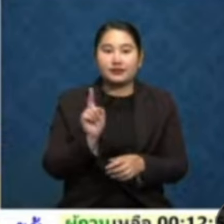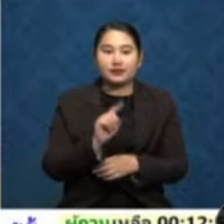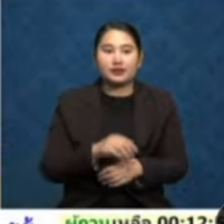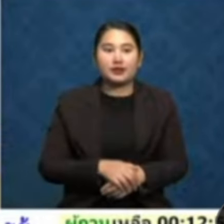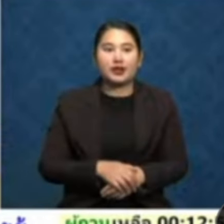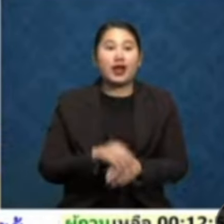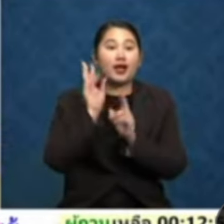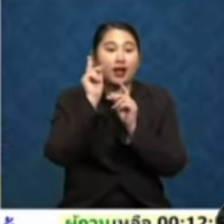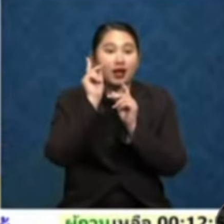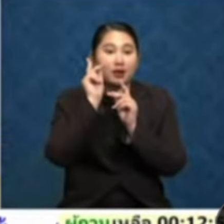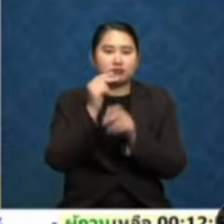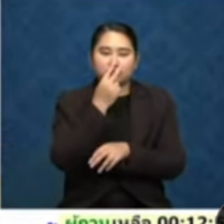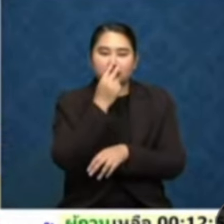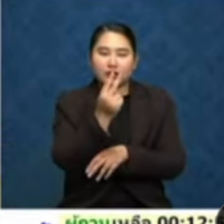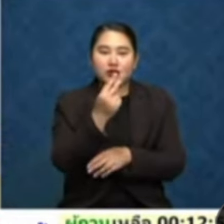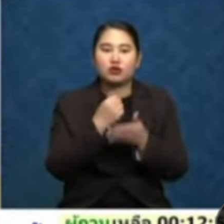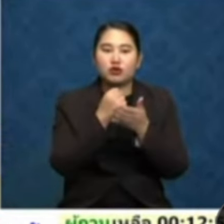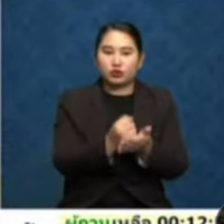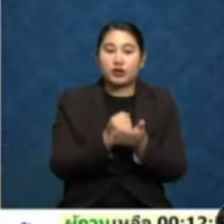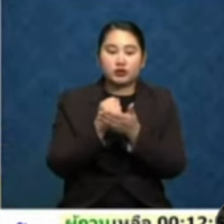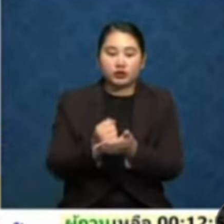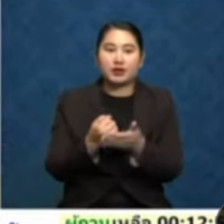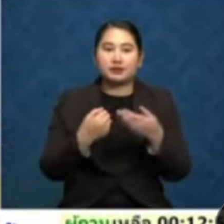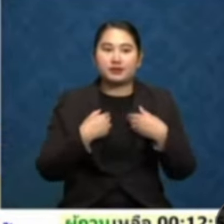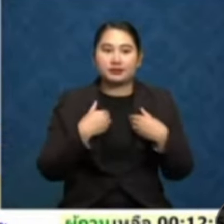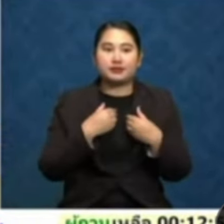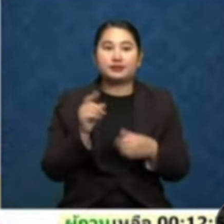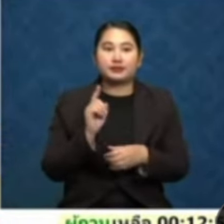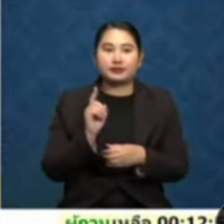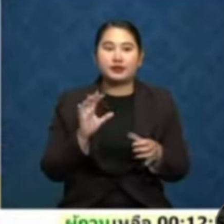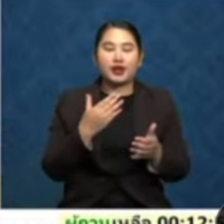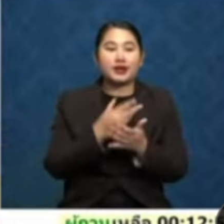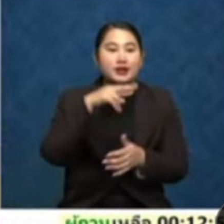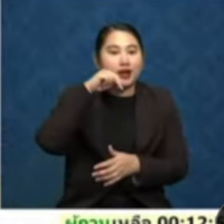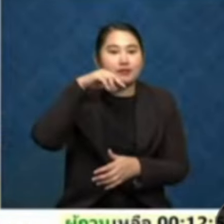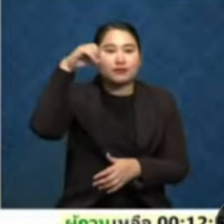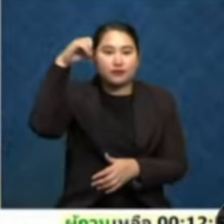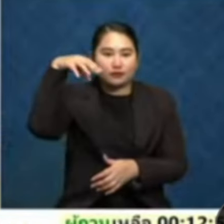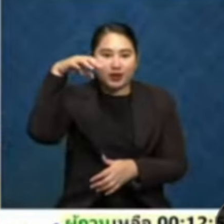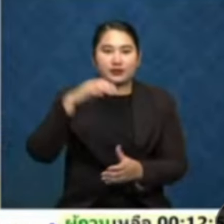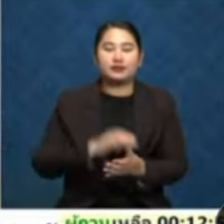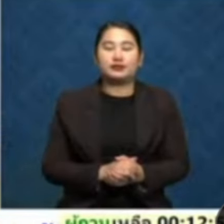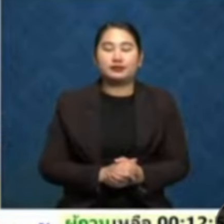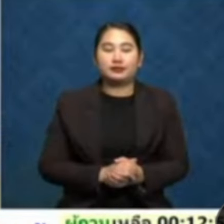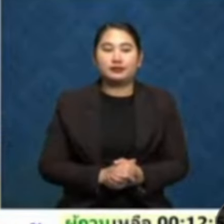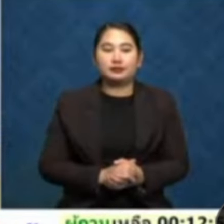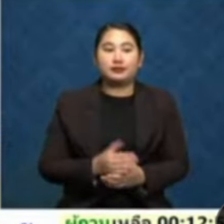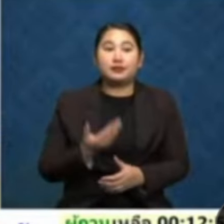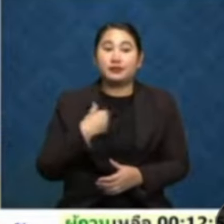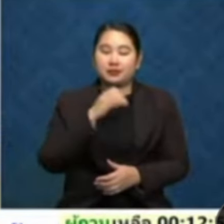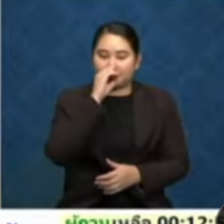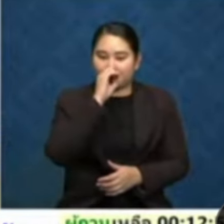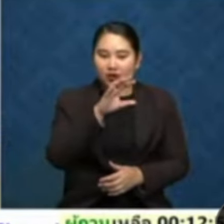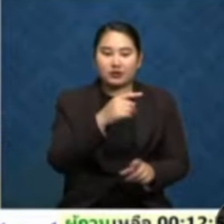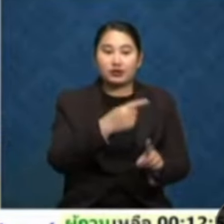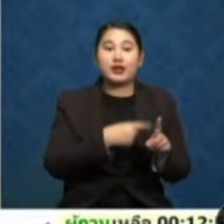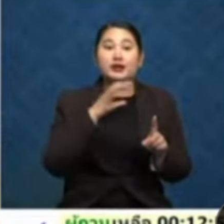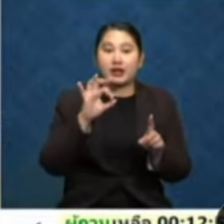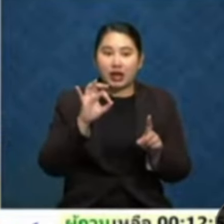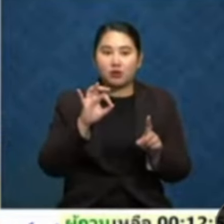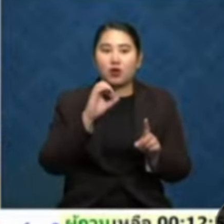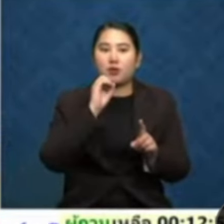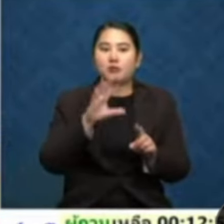หน้าข่าวตามมติครมว่าจะมีการช่วยเหลือเยียวยานะครับในส่วนของค่าน้ำค่าไฟนะครับเอ่อที่บอกว่าเดือนกันยายนนะ